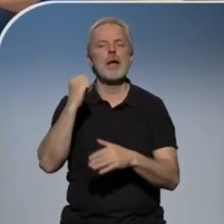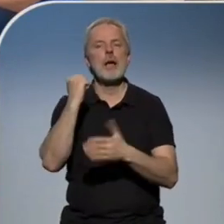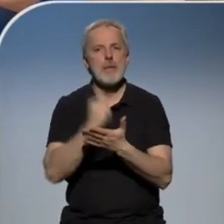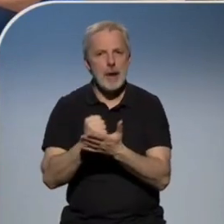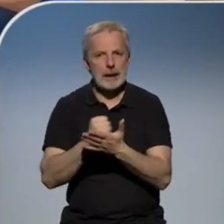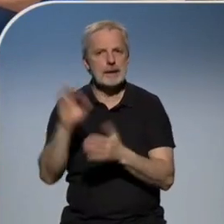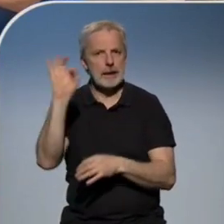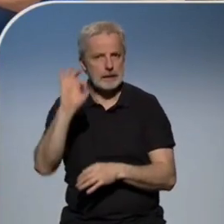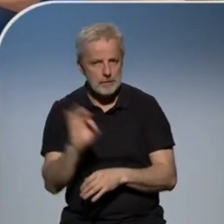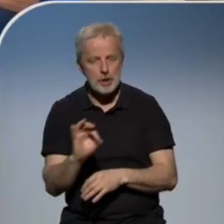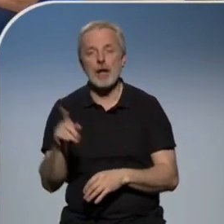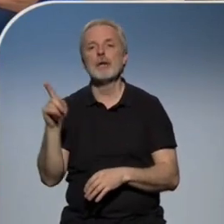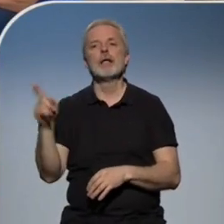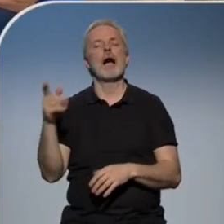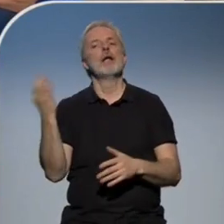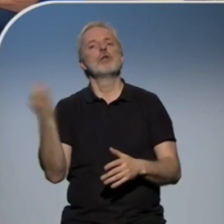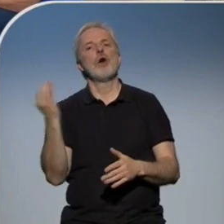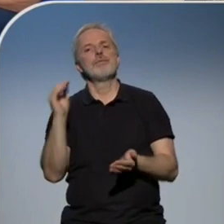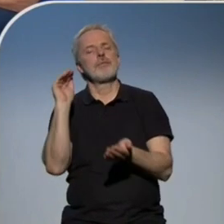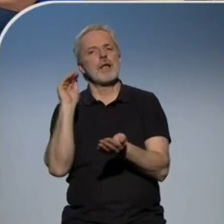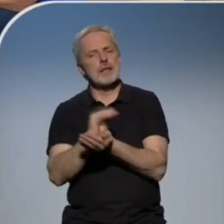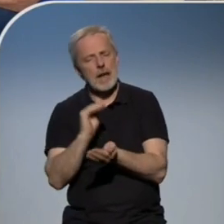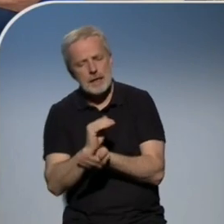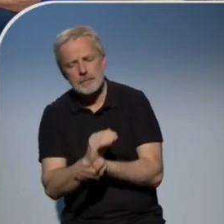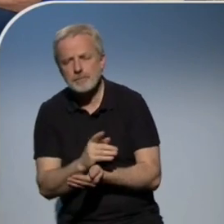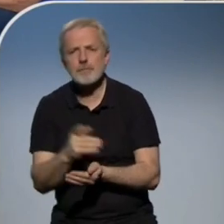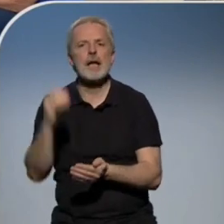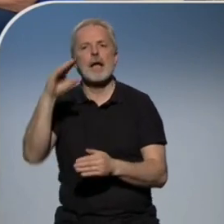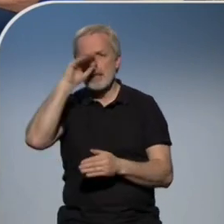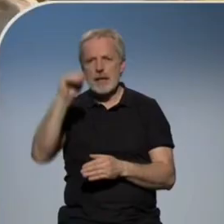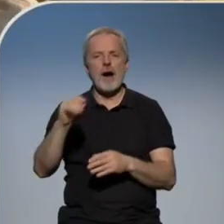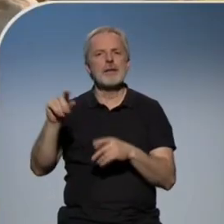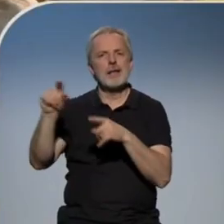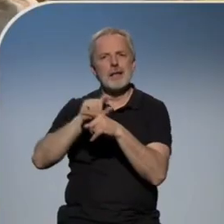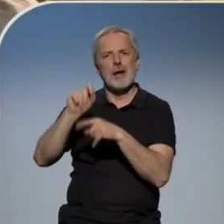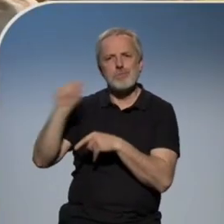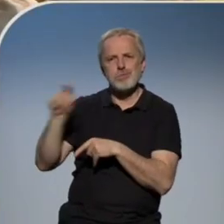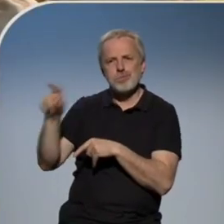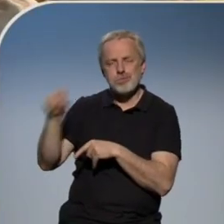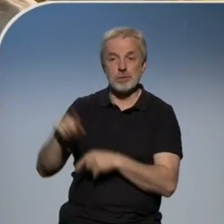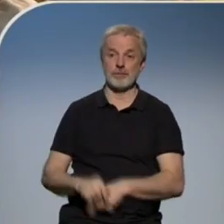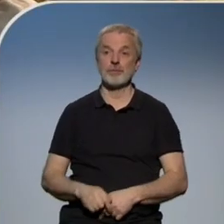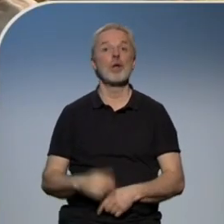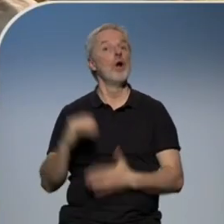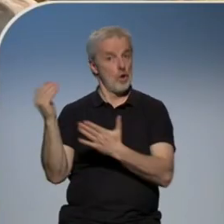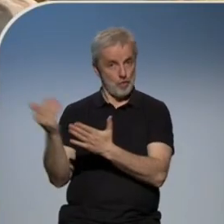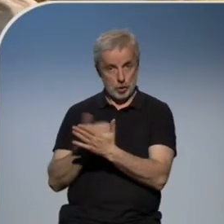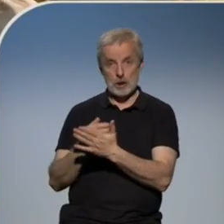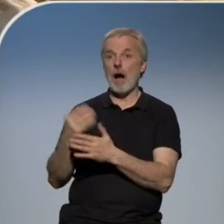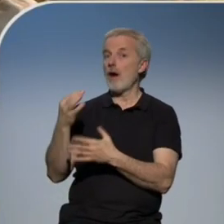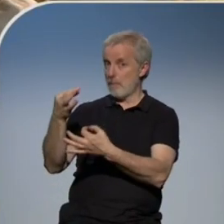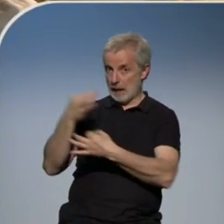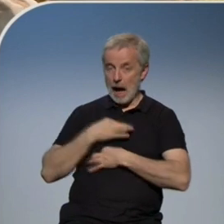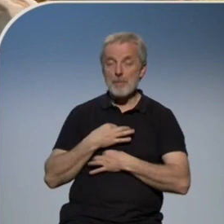magistře, kam jsme naše diváky nasměrovali? Na co asi také nejvíc se ptají? Hodně se ptají na děti. Spousta otázek přišla